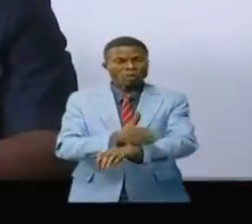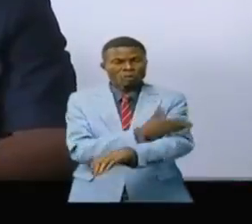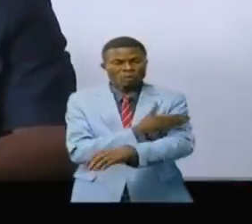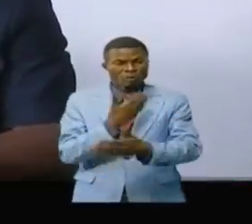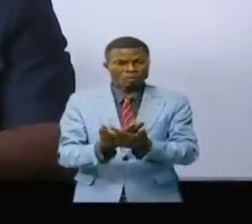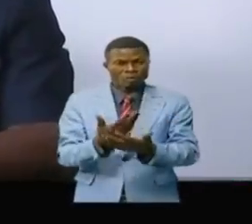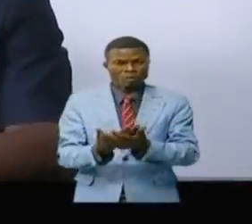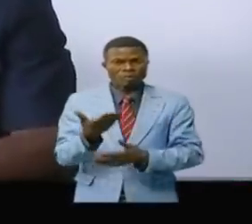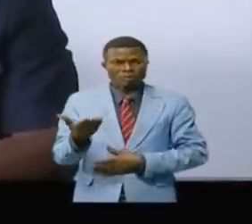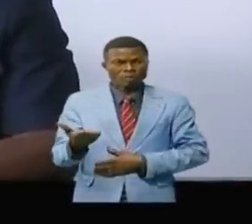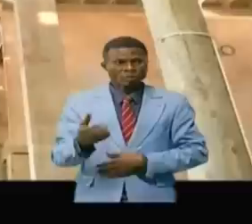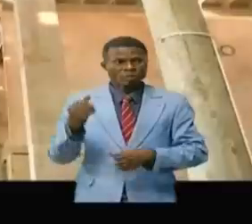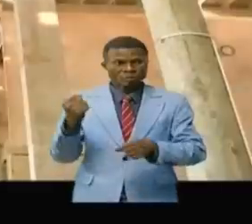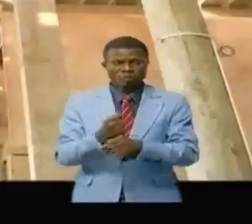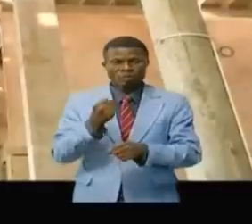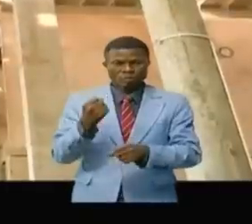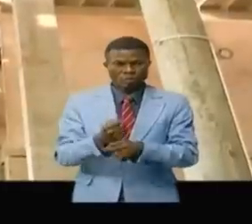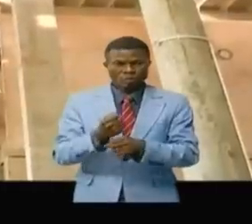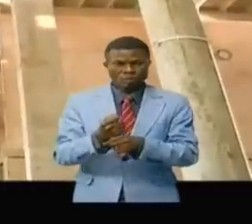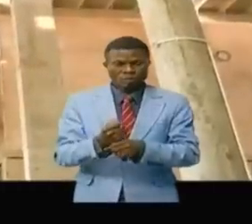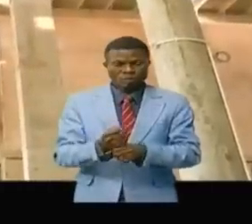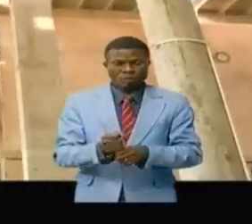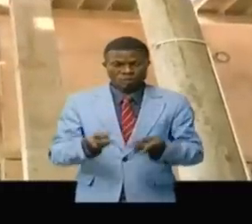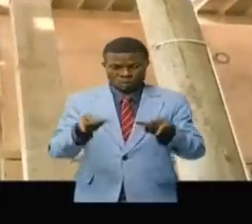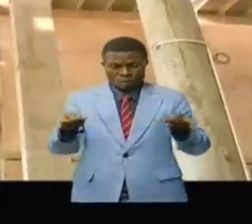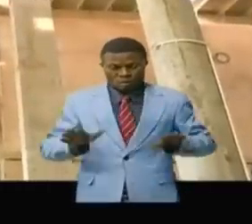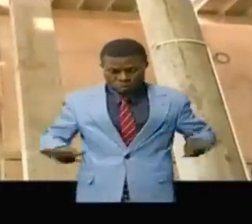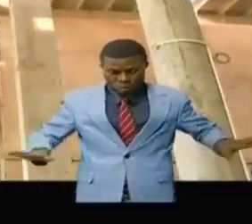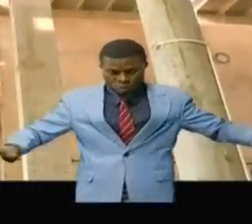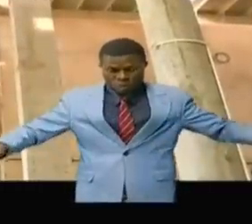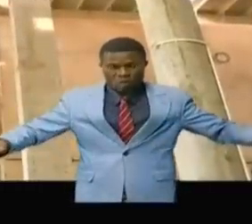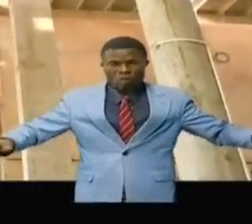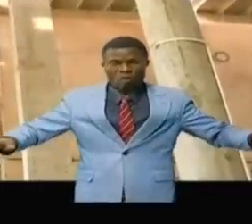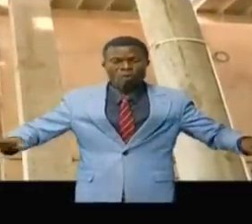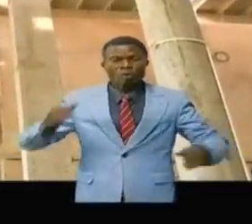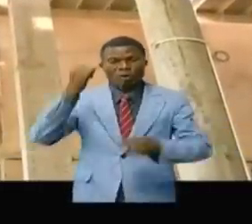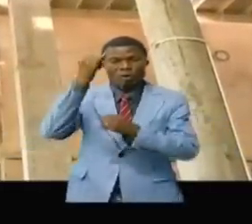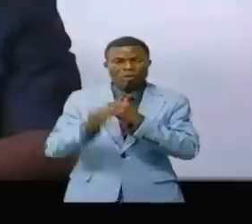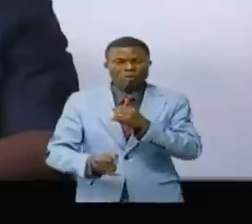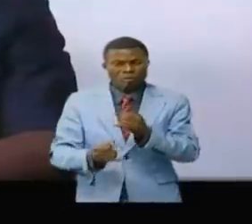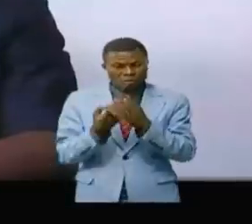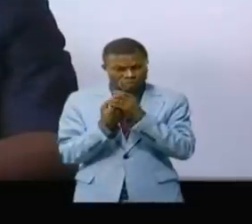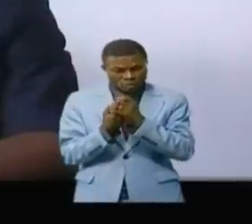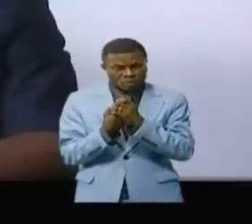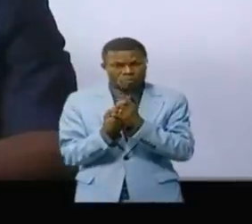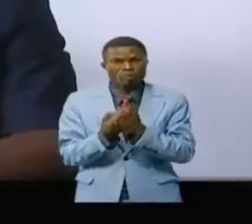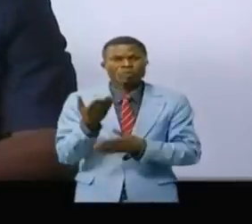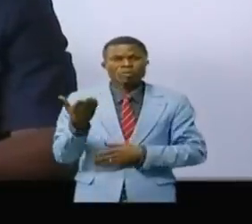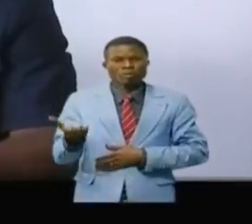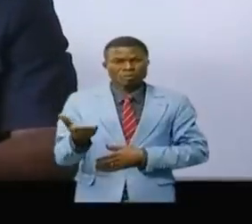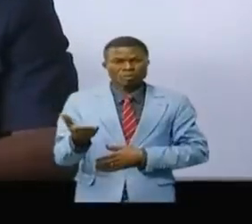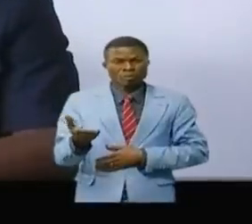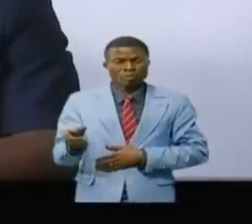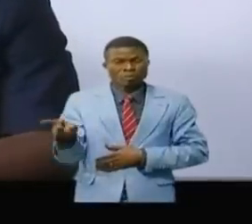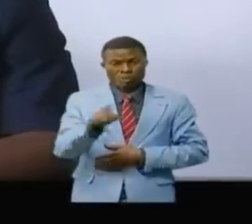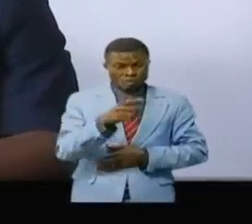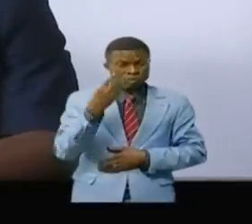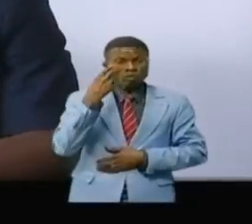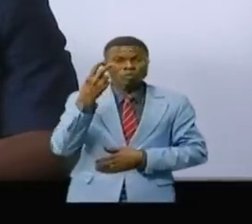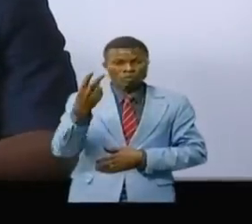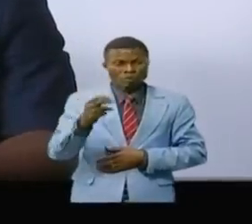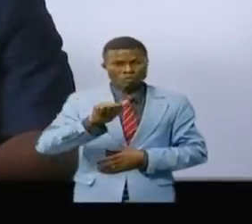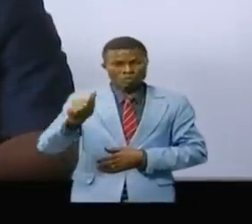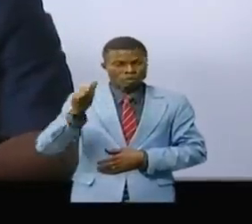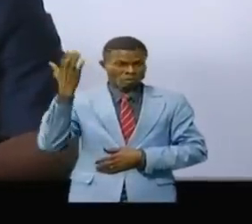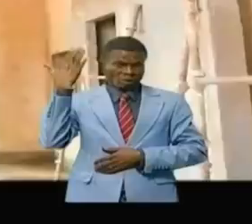l'ascenseur. Les travaux de l'aérogare vont prendre fin dans très peu de temps. Vous avez même suivi, il n'y a